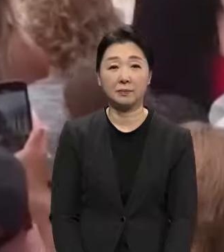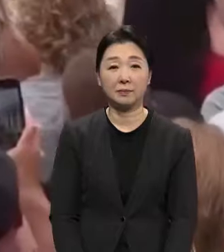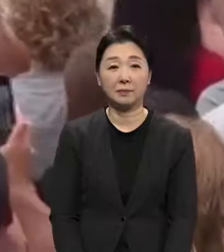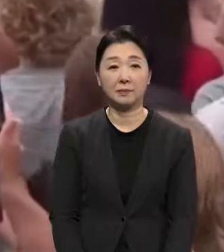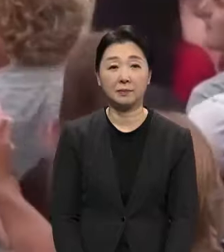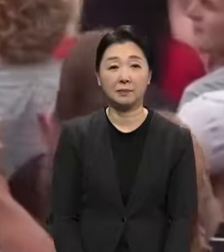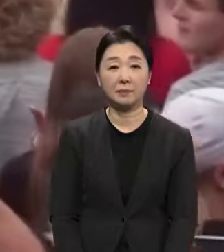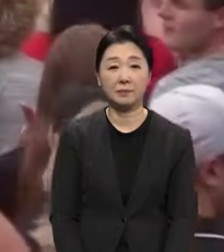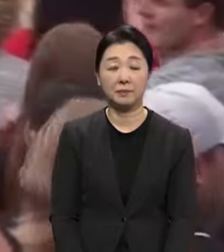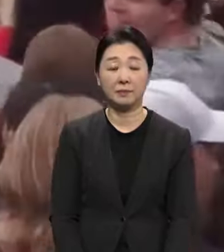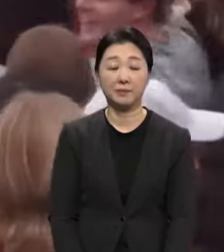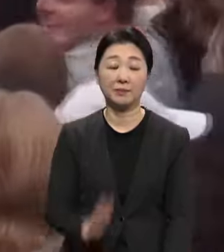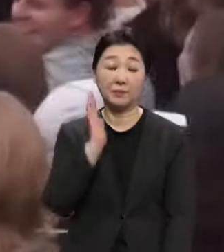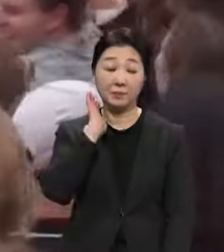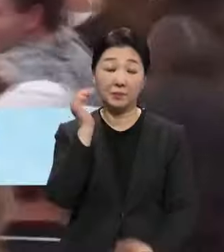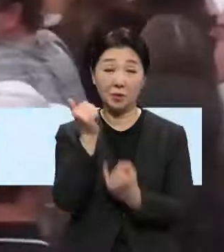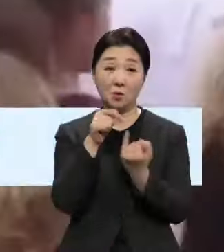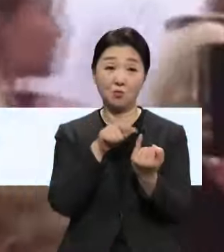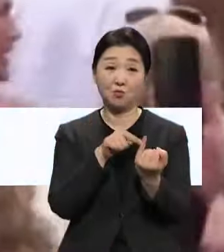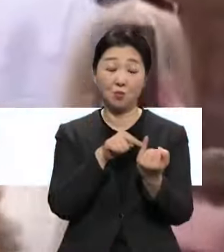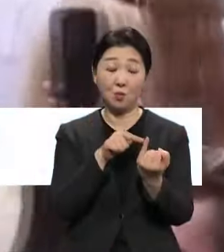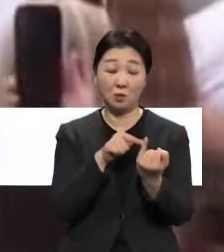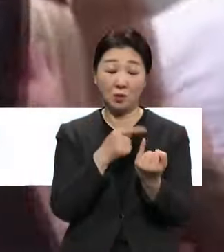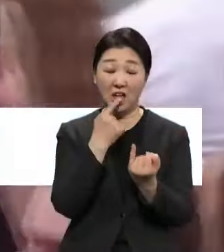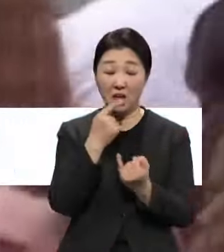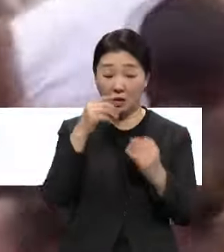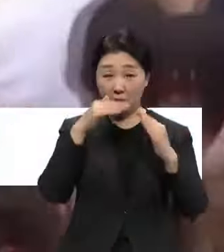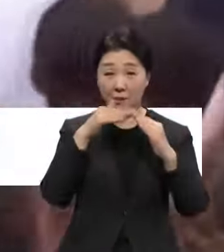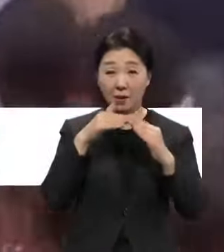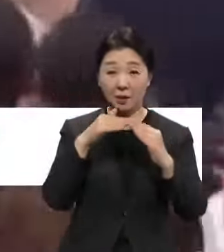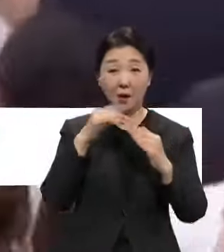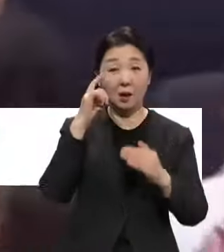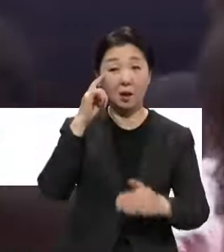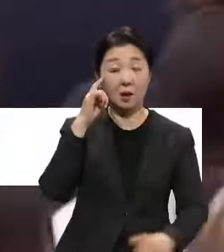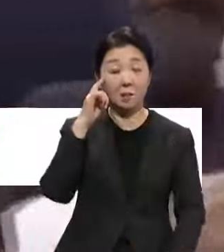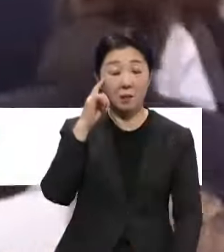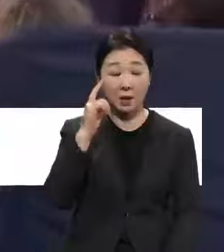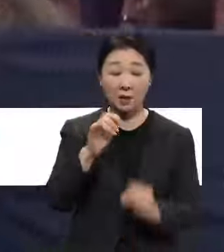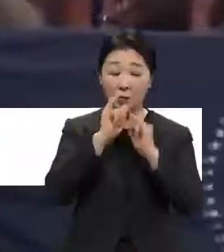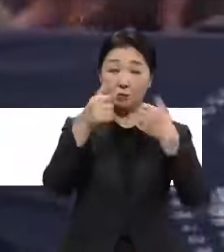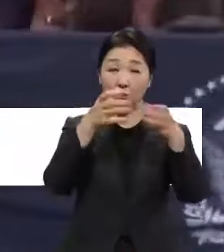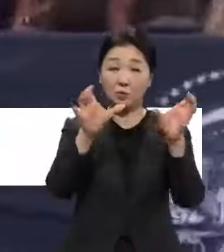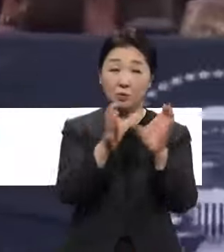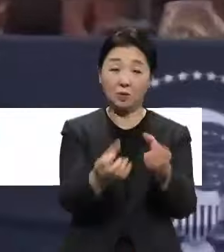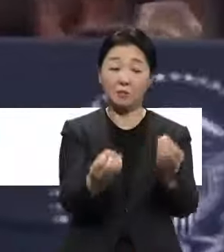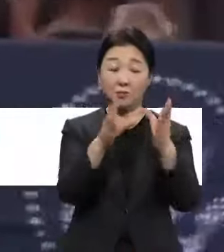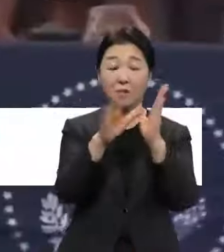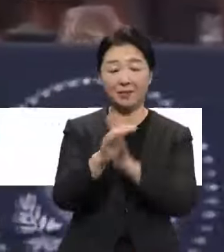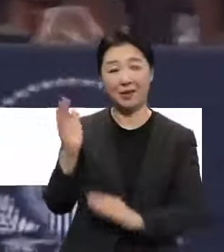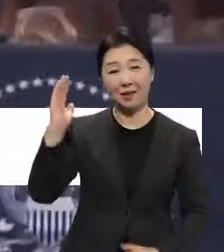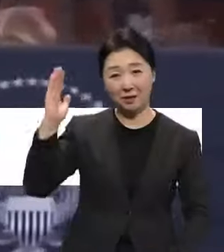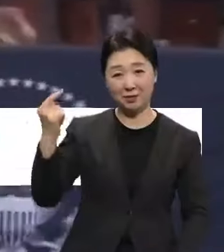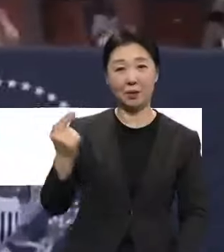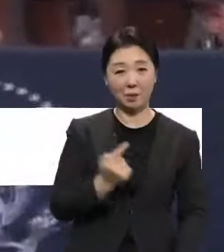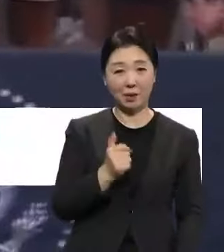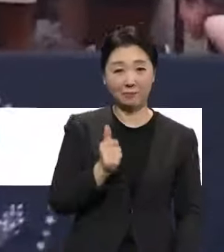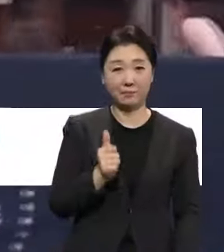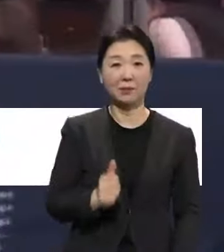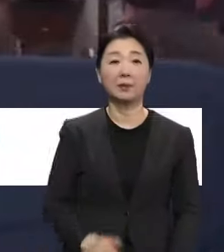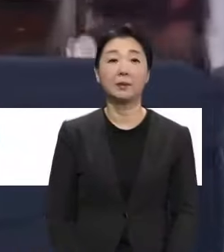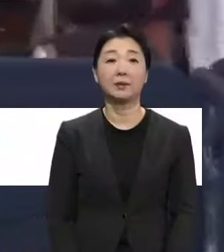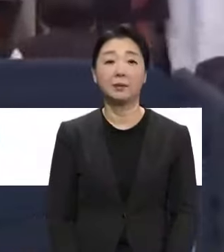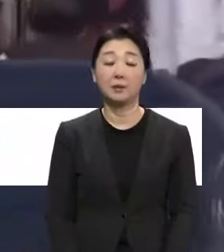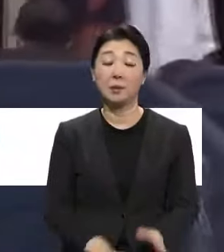카멀라 에리스 부통령이 백악관에서 열린 미대학 스포츠 협회 우승팀 축하 행사에 연사로 나섰습니다